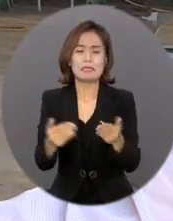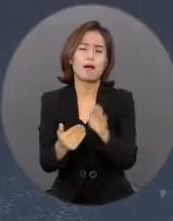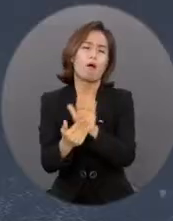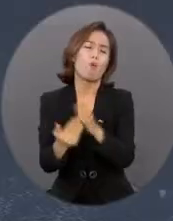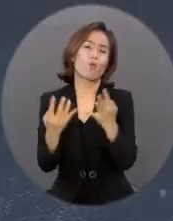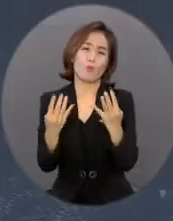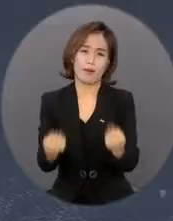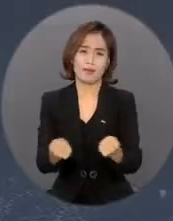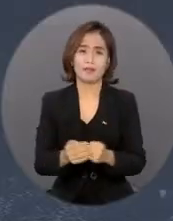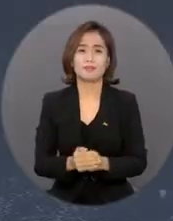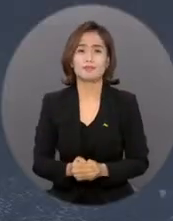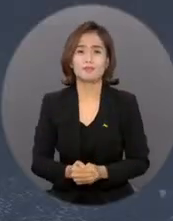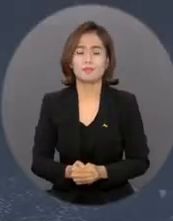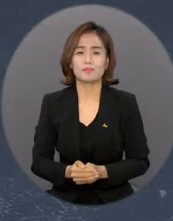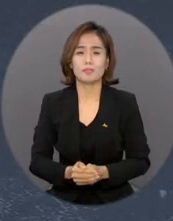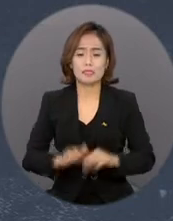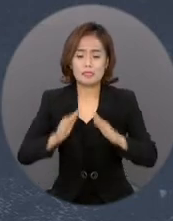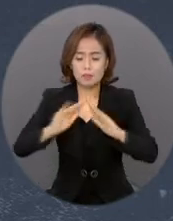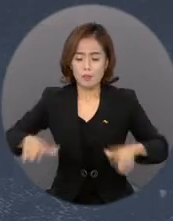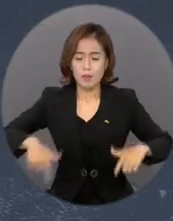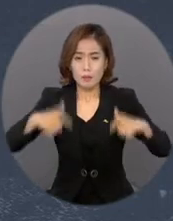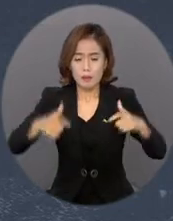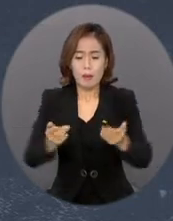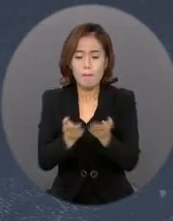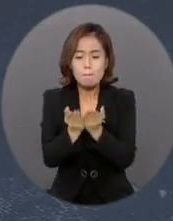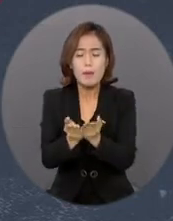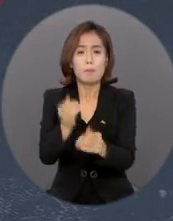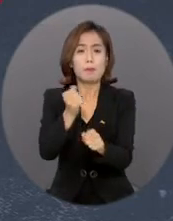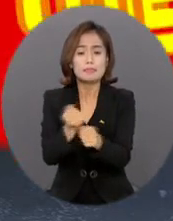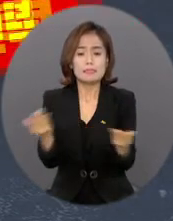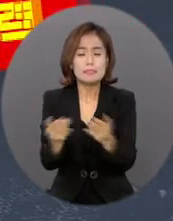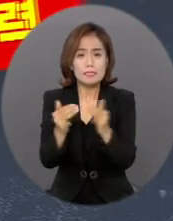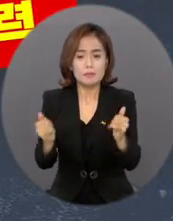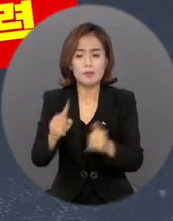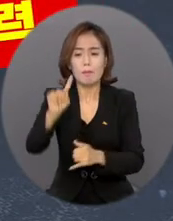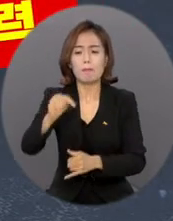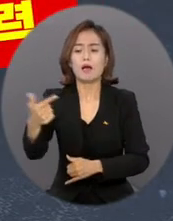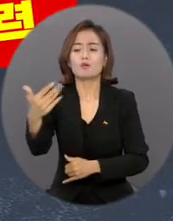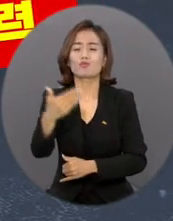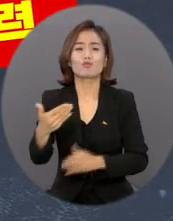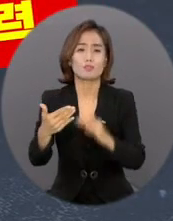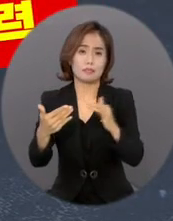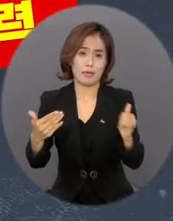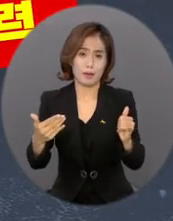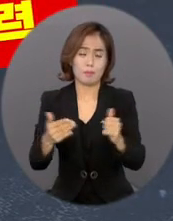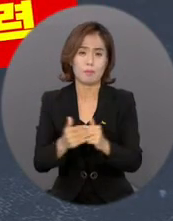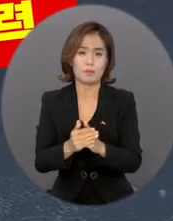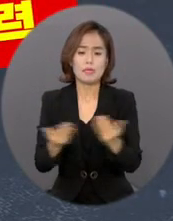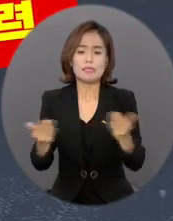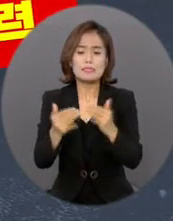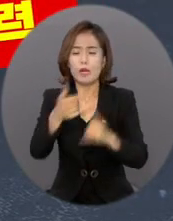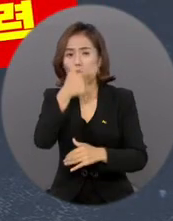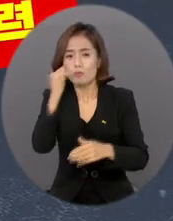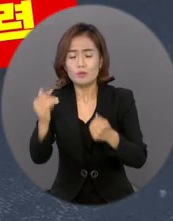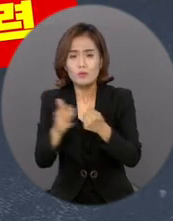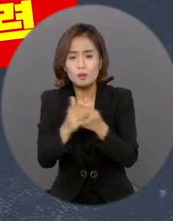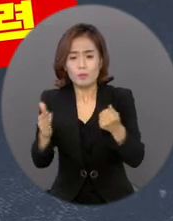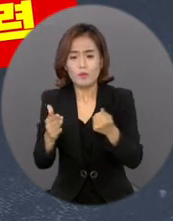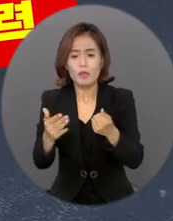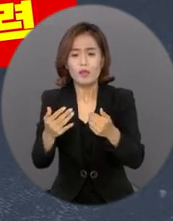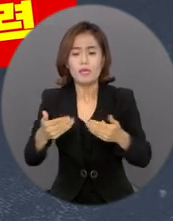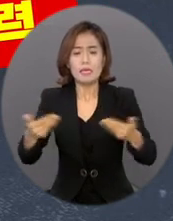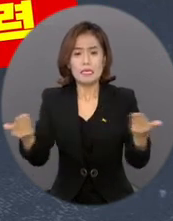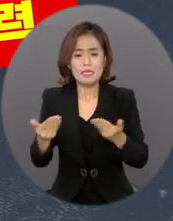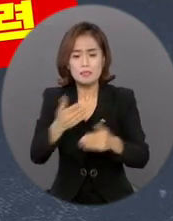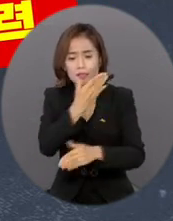없어서. 현재 전남 지역 조선업 노동자들은 대략 19,000명. 인력 부족의 숨통이 트이기